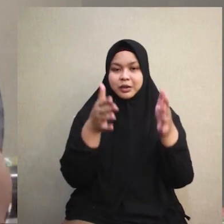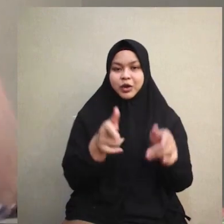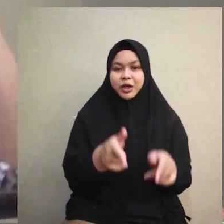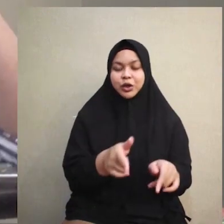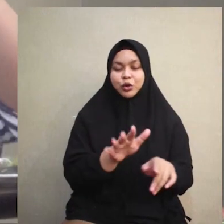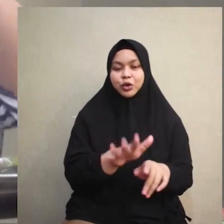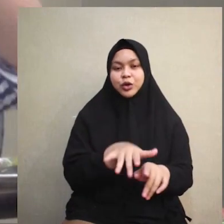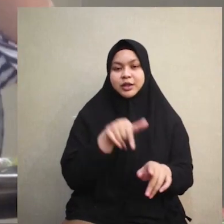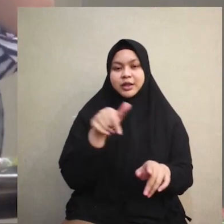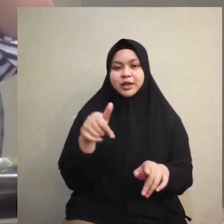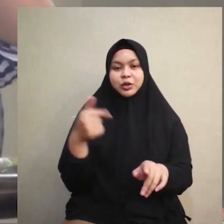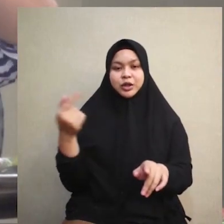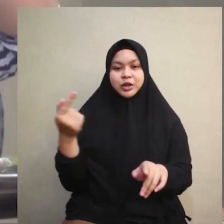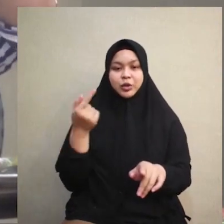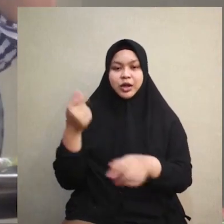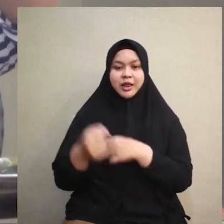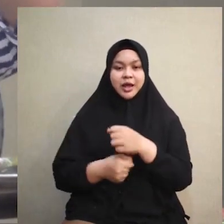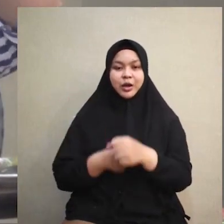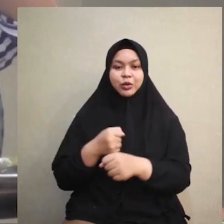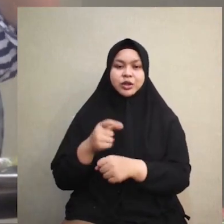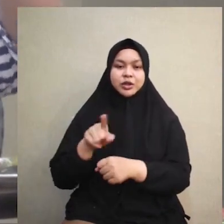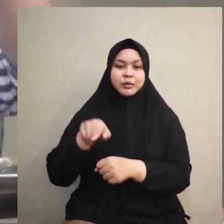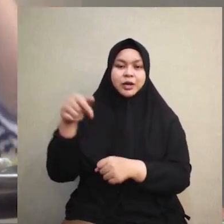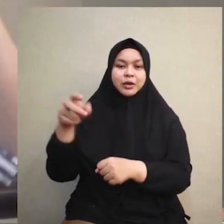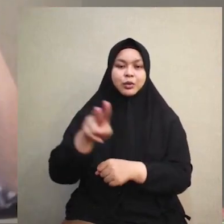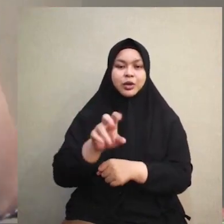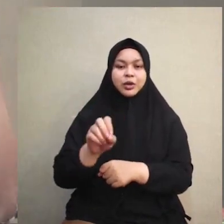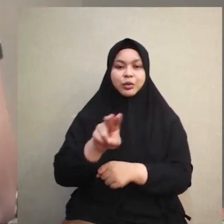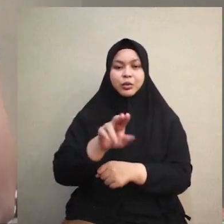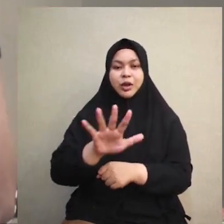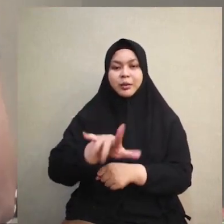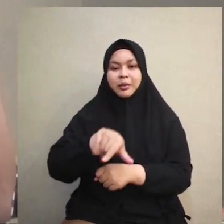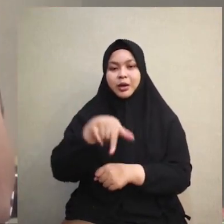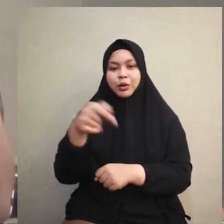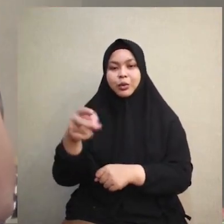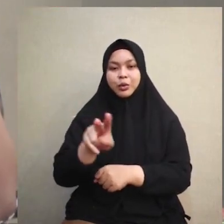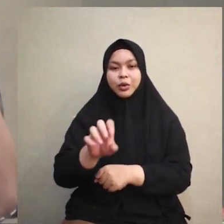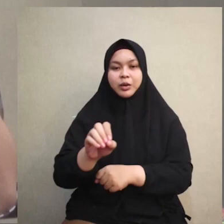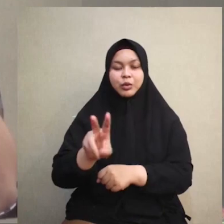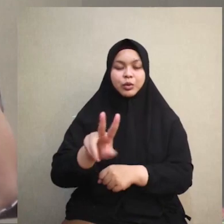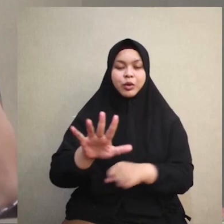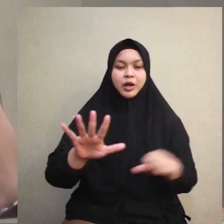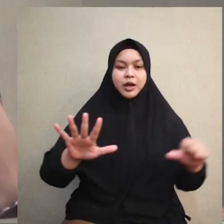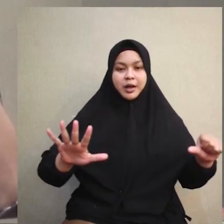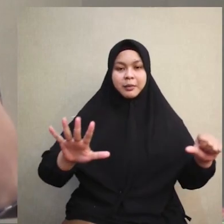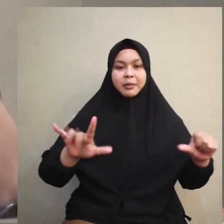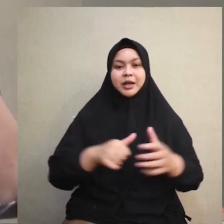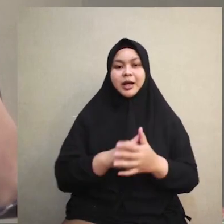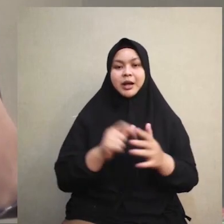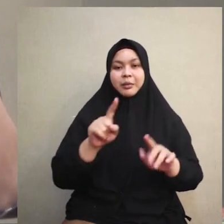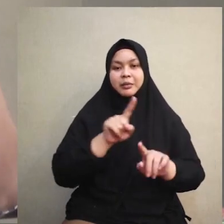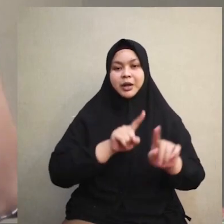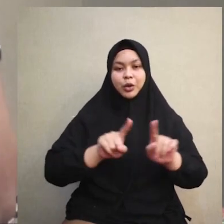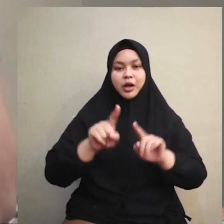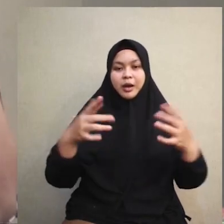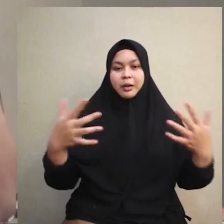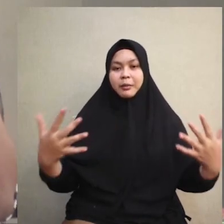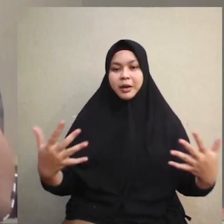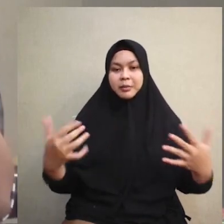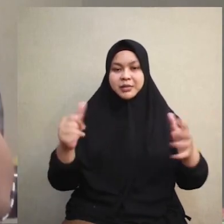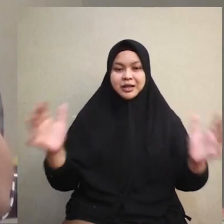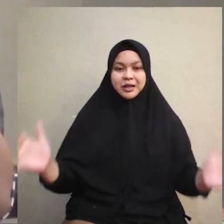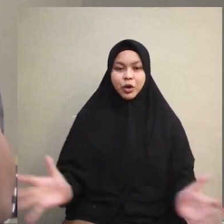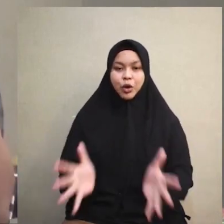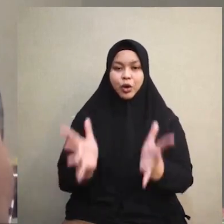mileston tahunan gitu sampai 2025 atau 2026 prioritas apa nih yang bisa didorong bersama-sama dengan pemerintah